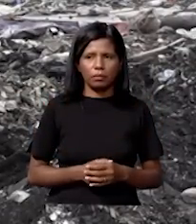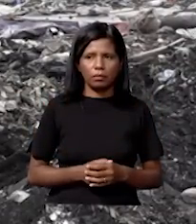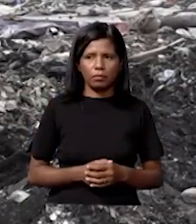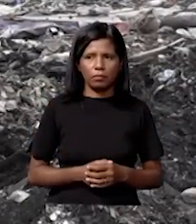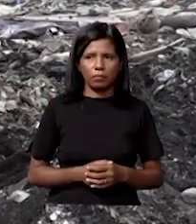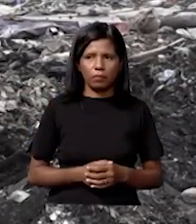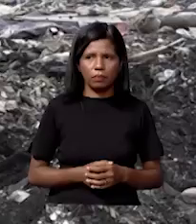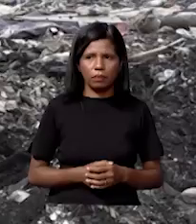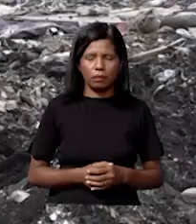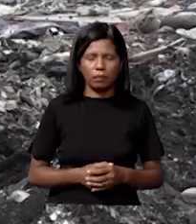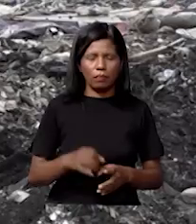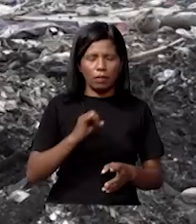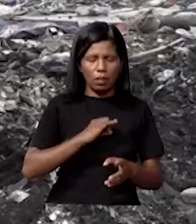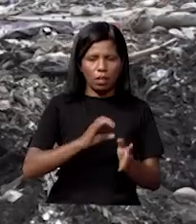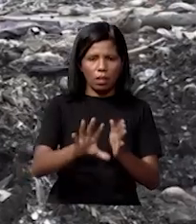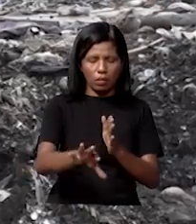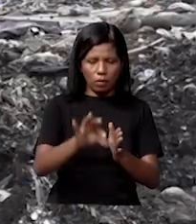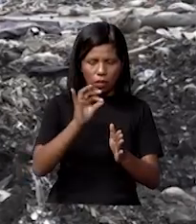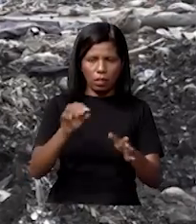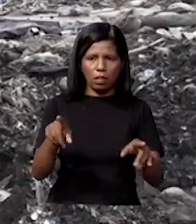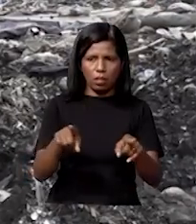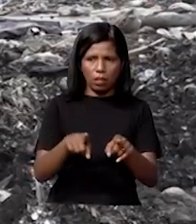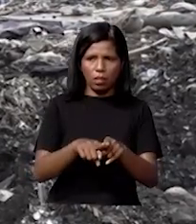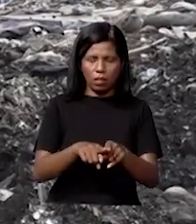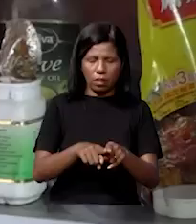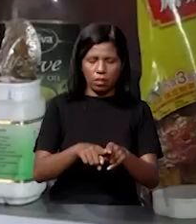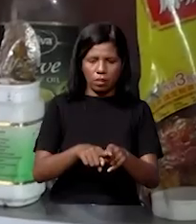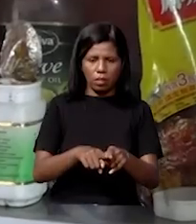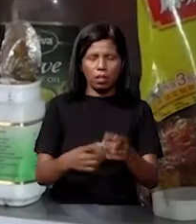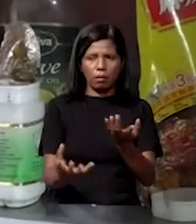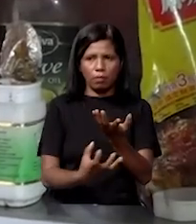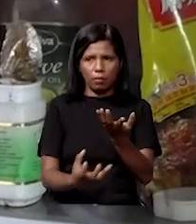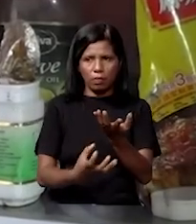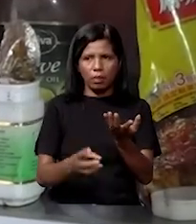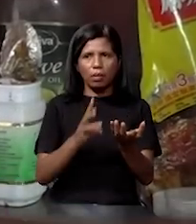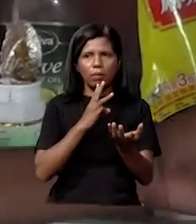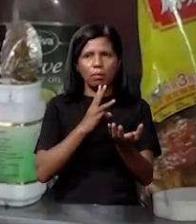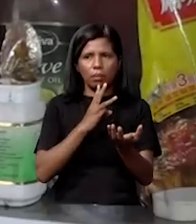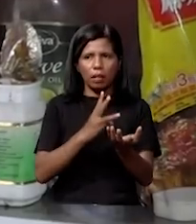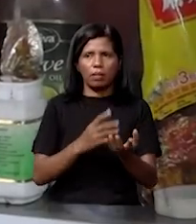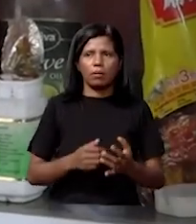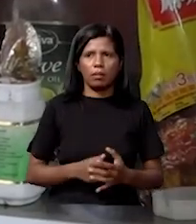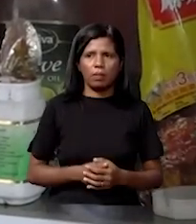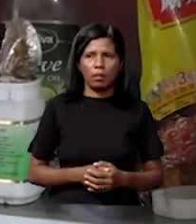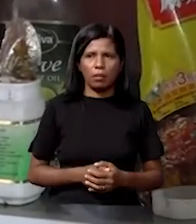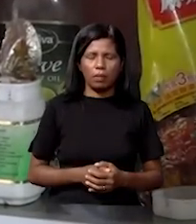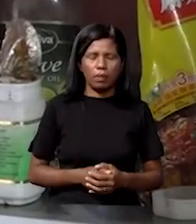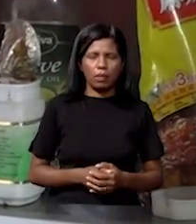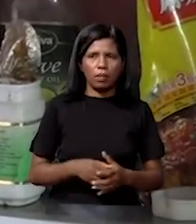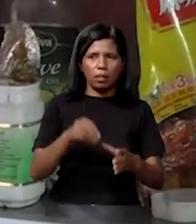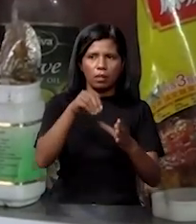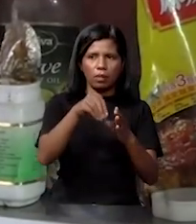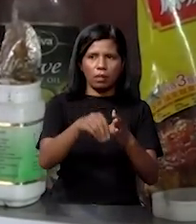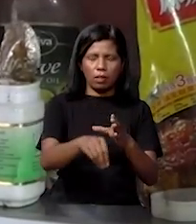ham hili han sane mai aman setia bemanas alo nakali to tu baku baku tumba buli